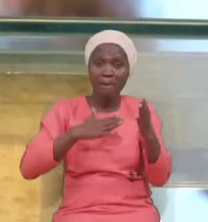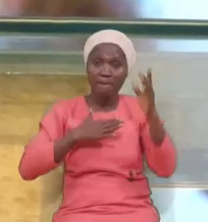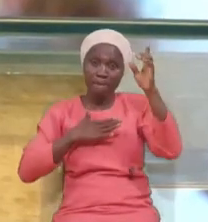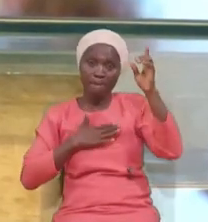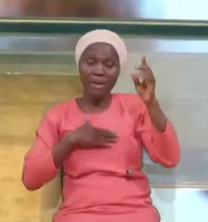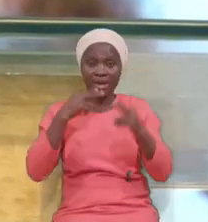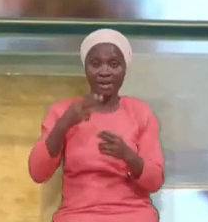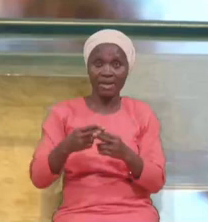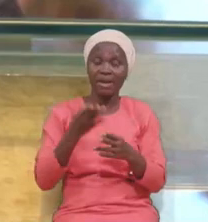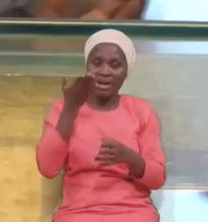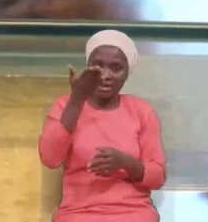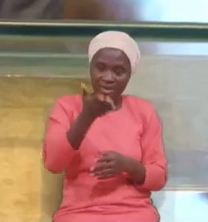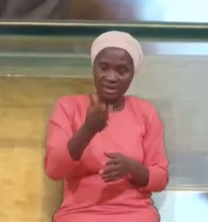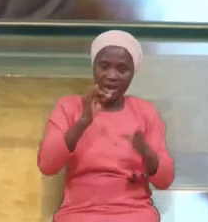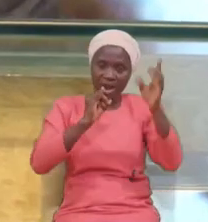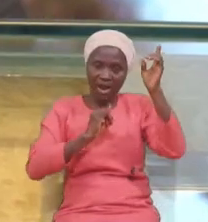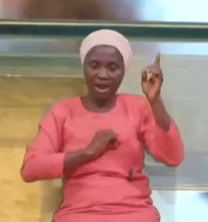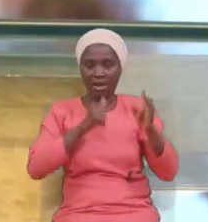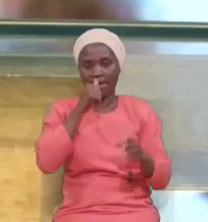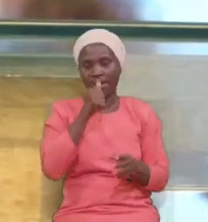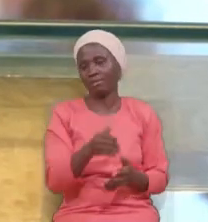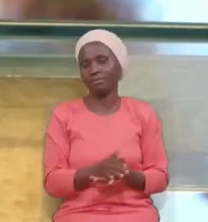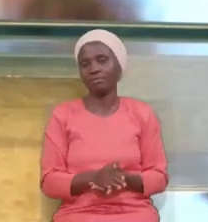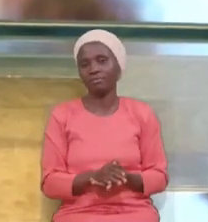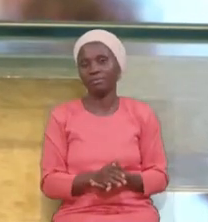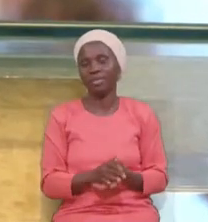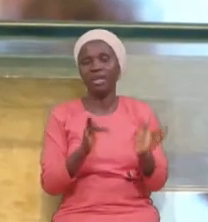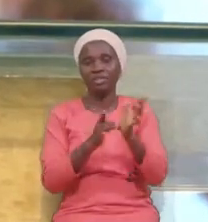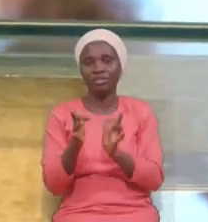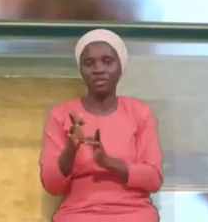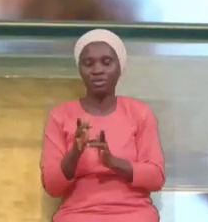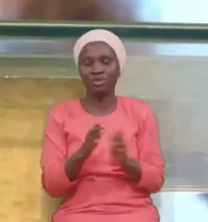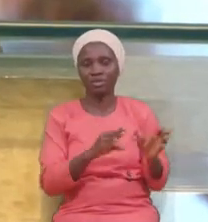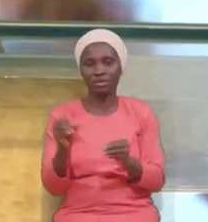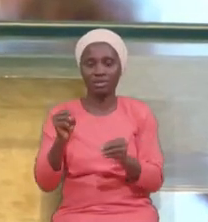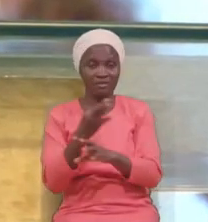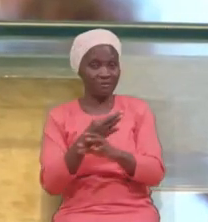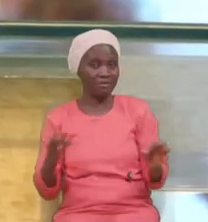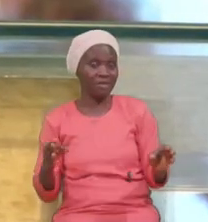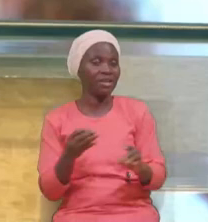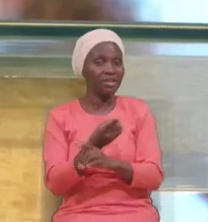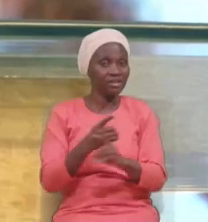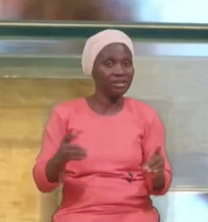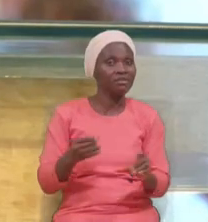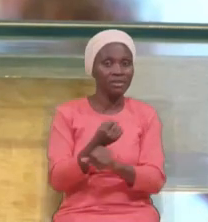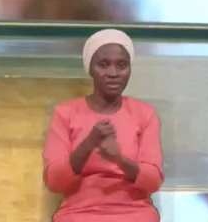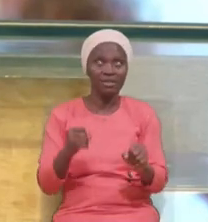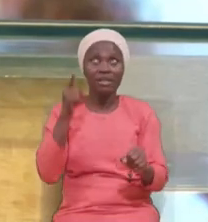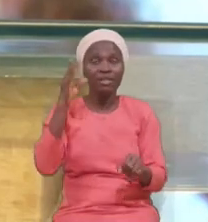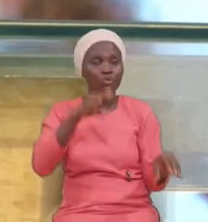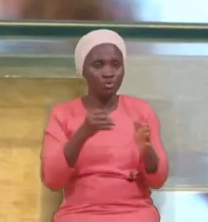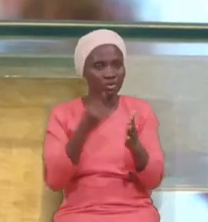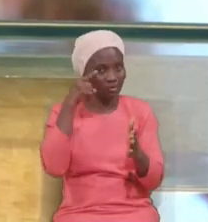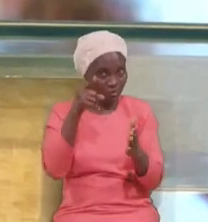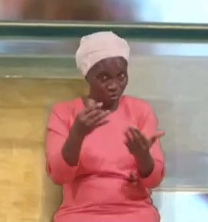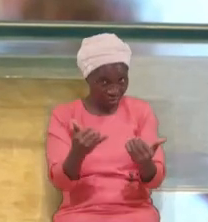même. Il sauve, il guérit, il délivre, il a franchi. Il va le faire pour vous ce soir. Ouvrez la bouche et parlez au Seigneur.